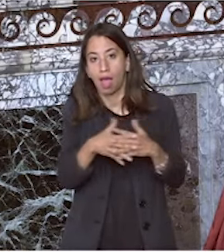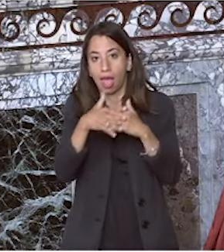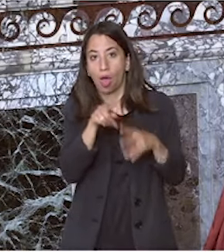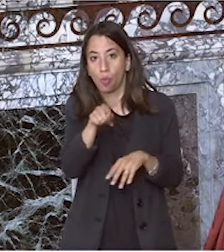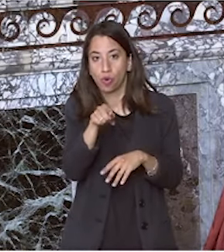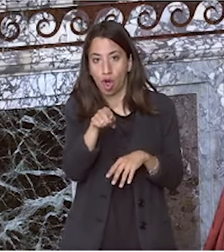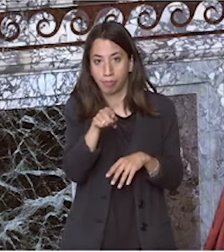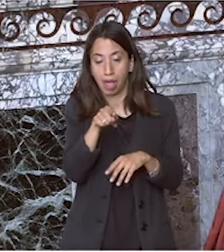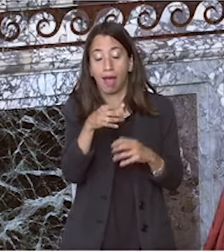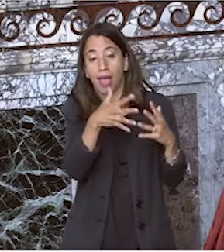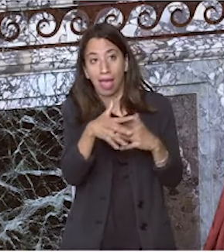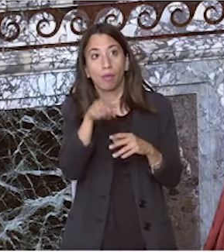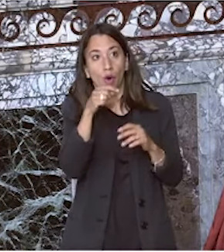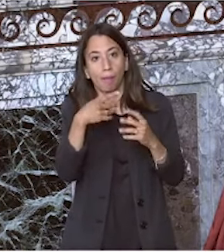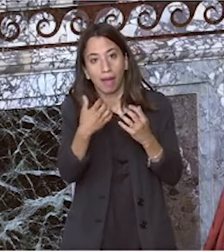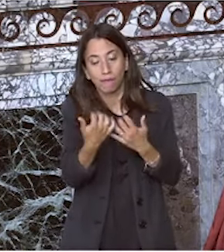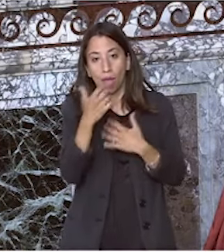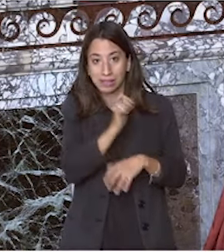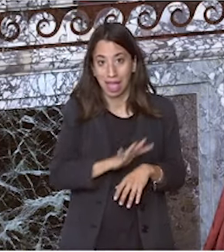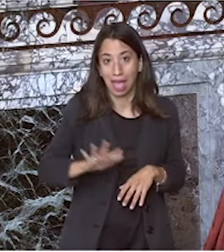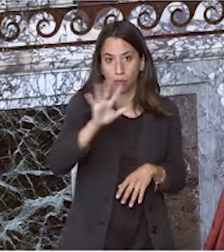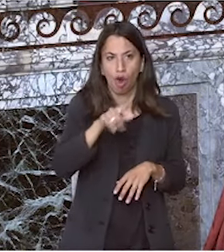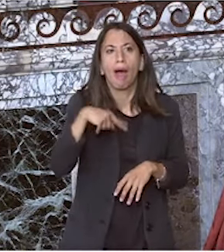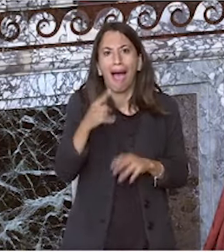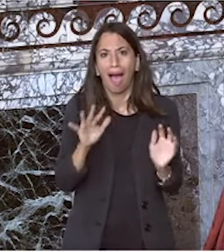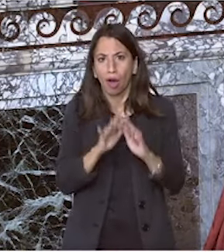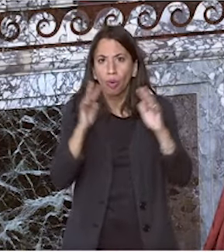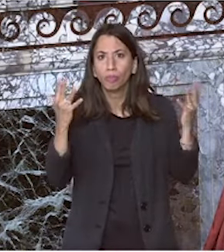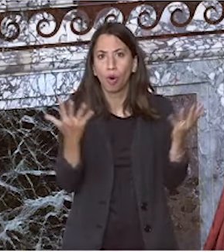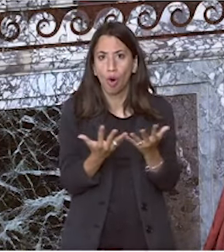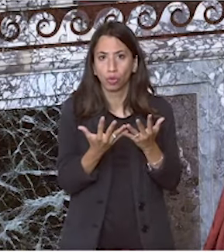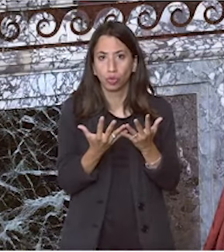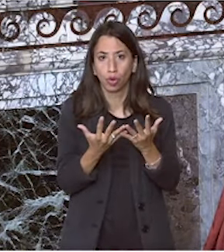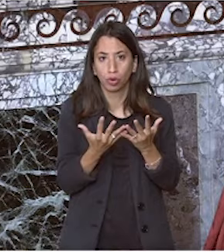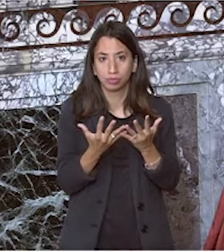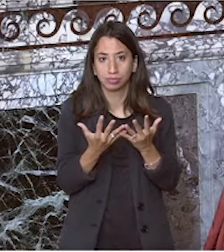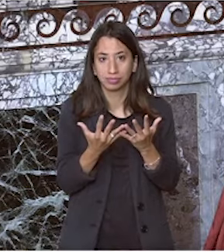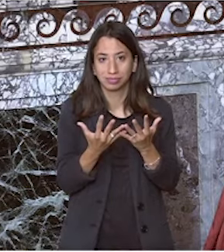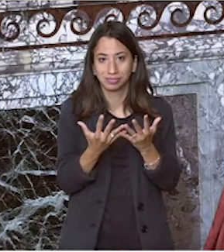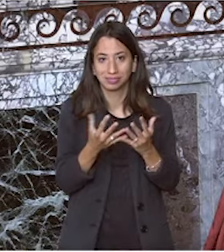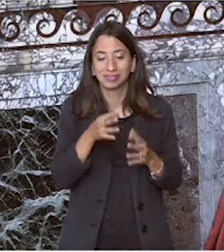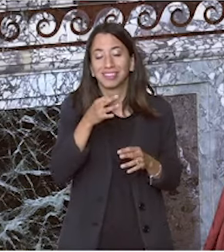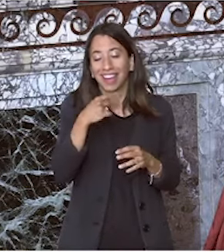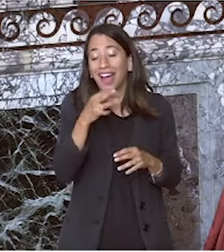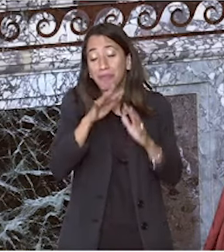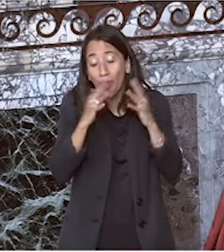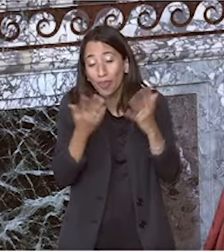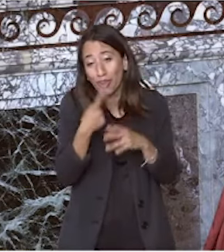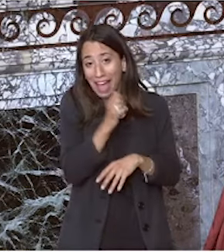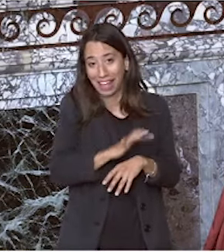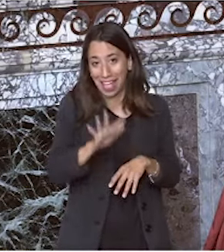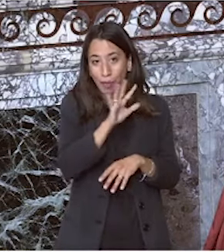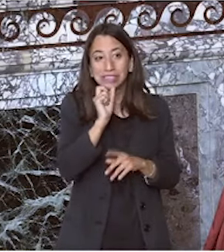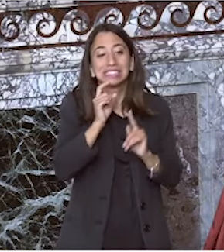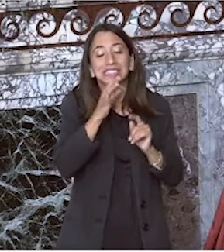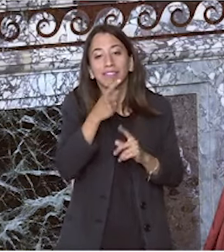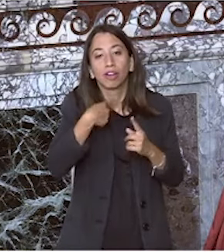domanda mondiale e sulle condizioni finanziarie globali e quindi sull'inflazione nell'area dell'euro.